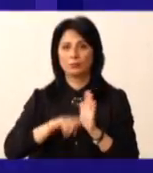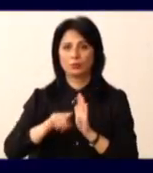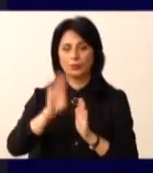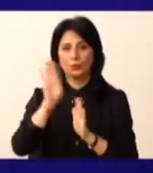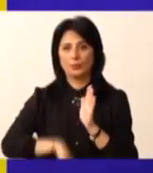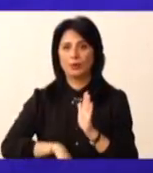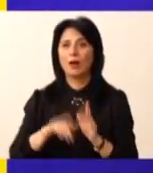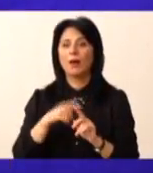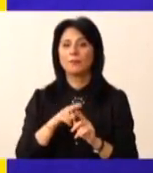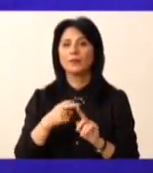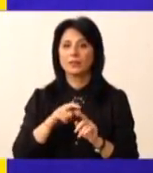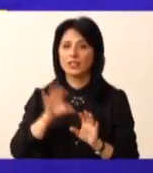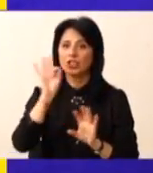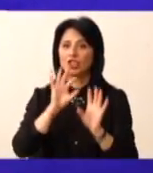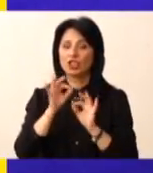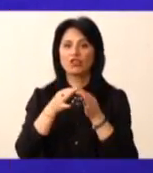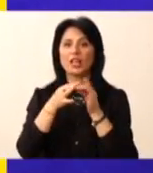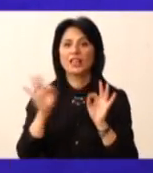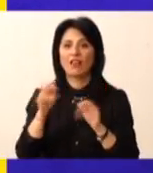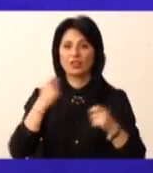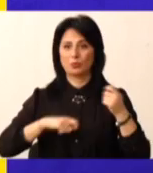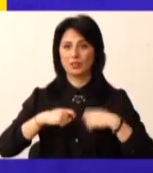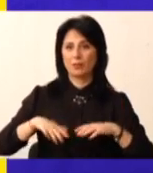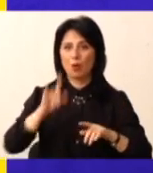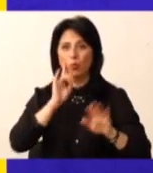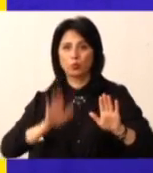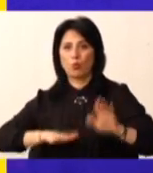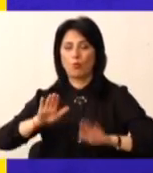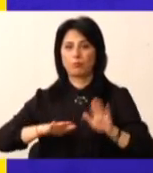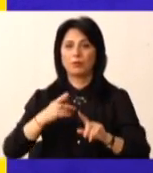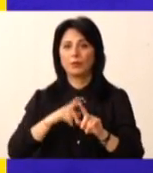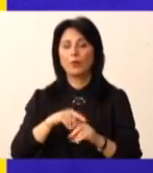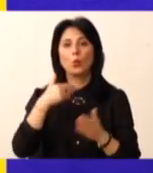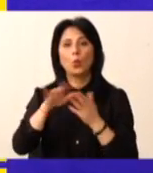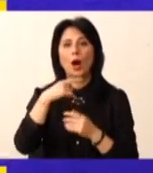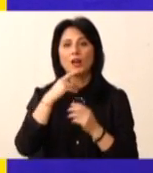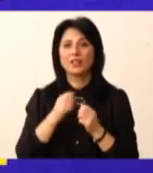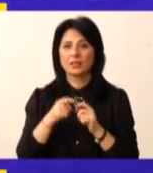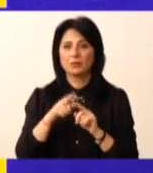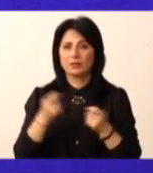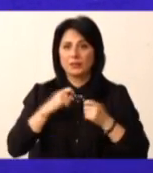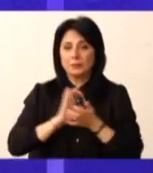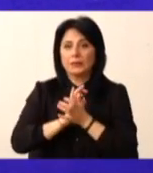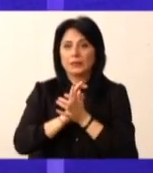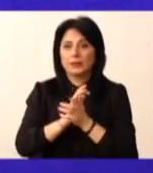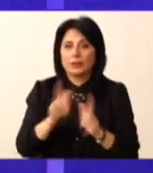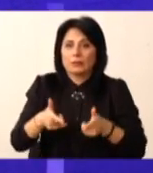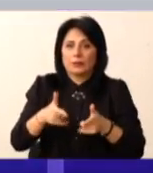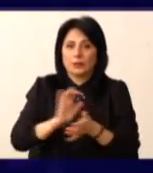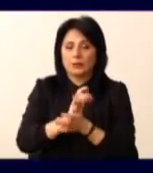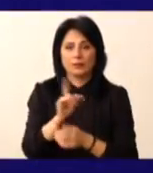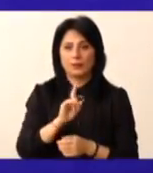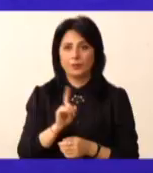ბუშტი. სამგზავროდ შეარჩიეთ თავისუფალი ტანსაცმელი და ფეხსაცმელი. უარი თქვით მჭიდრო სამოსსა და მოჭერილ